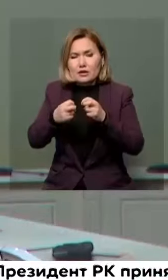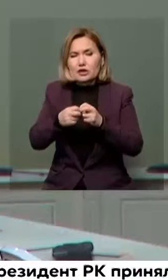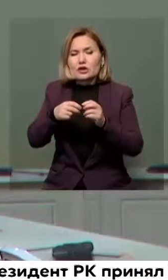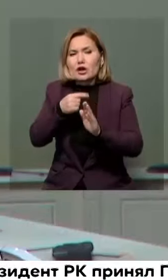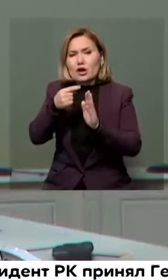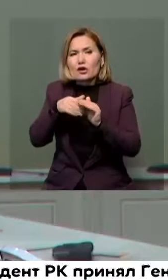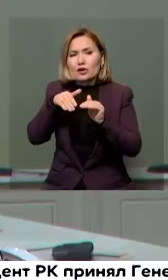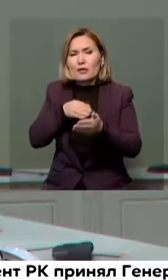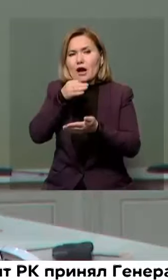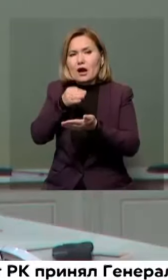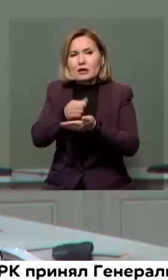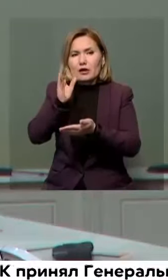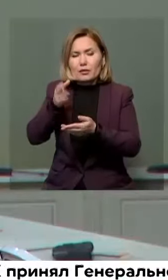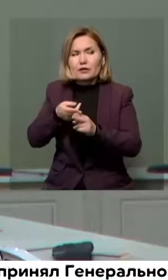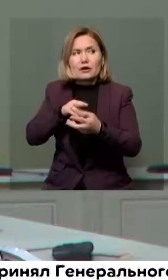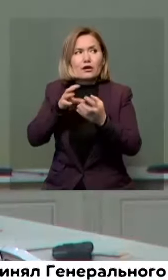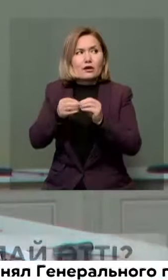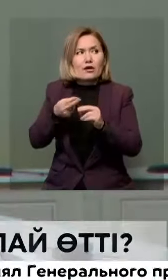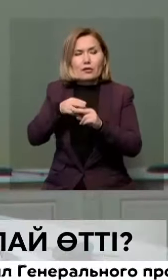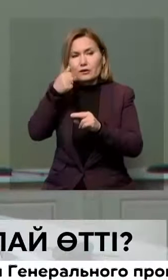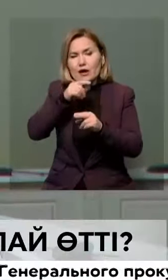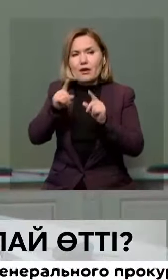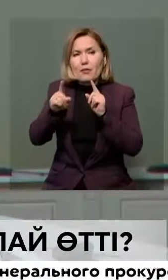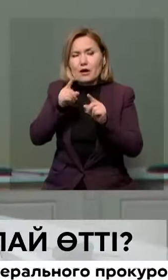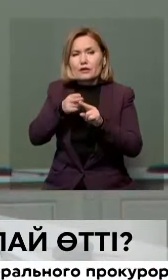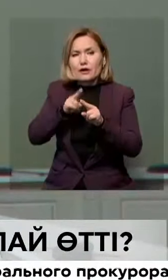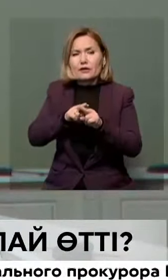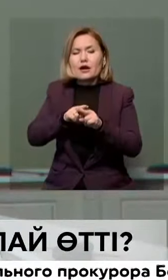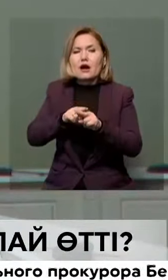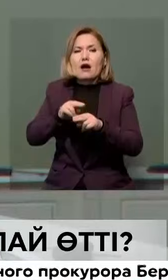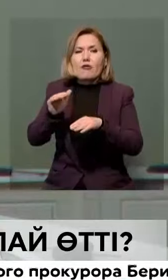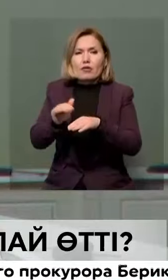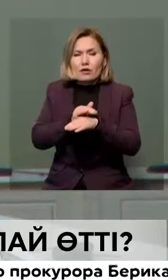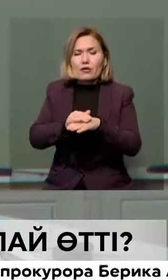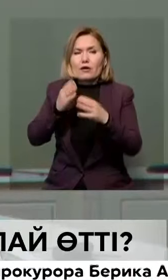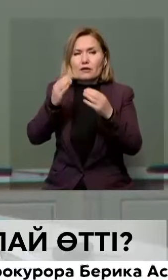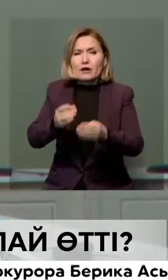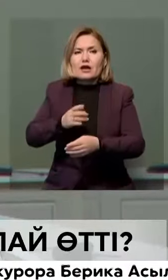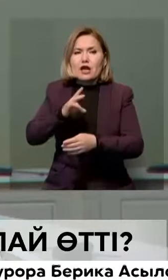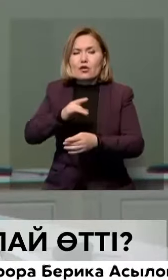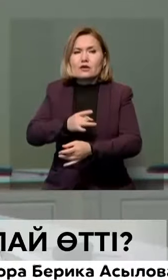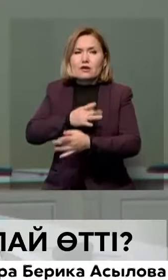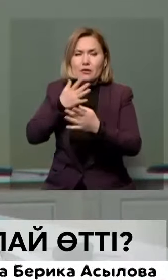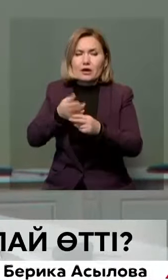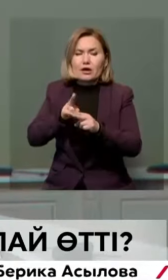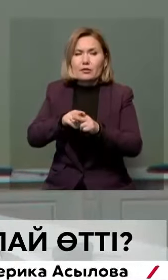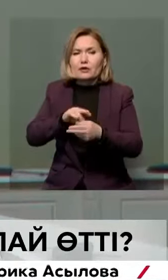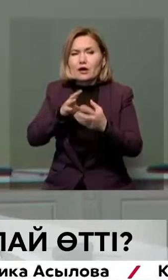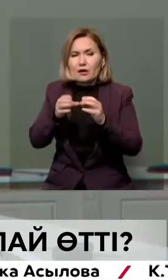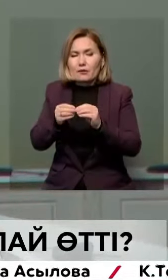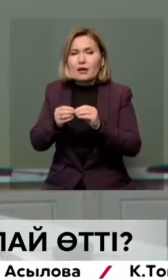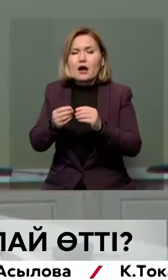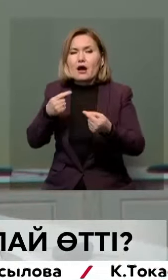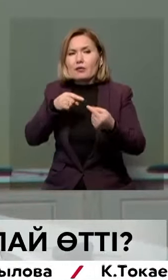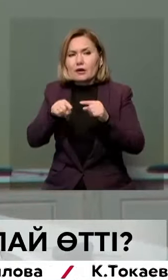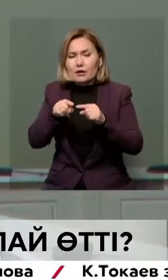шешімдер сол жиында айтылады. Айтпақшы, биылғы басқосу амал мерекесімен тұспа-тұс келді. Демек, игі жақсылар жыл басында өзара